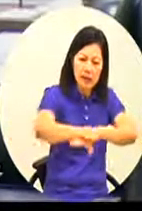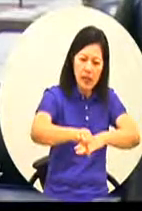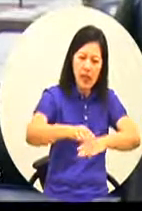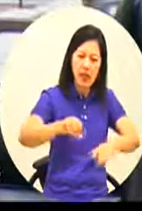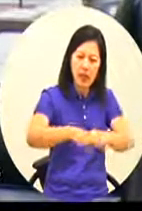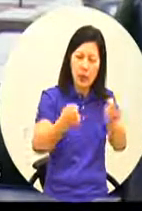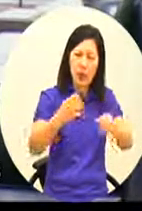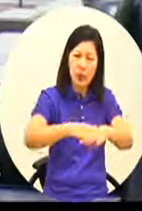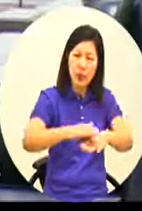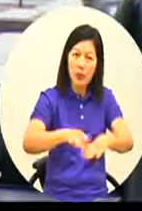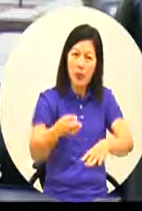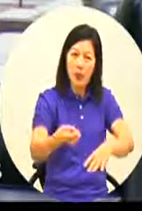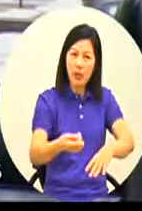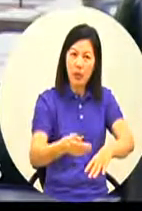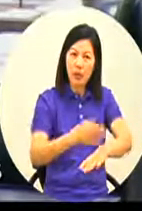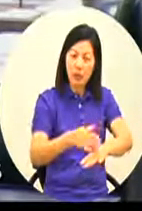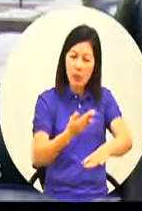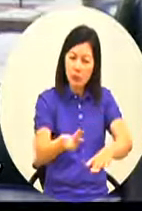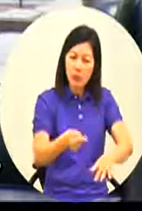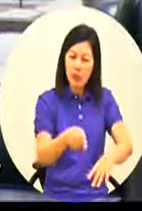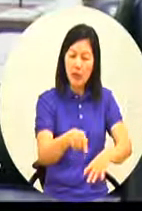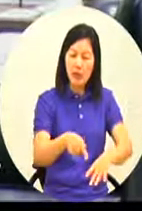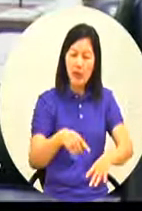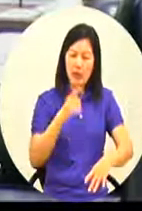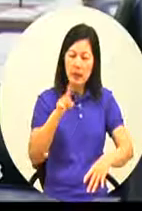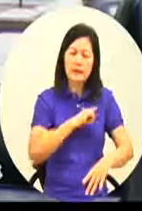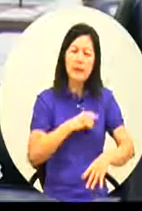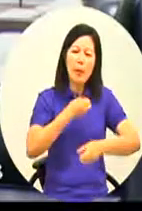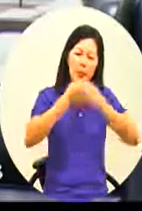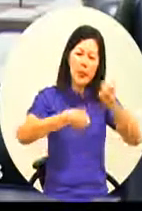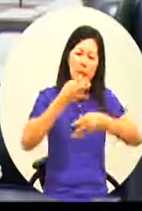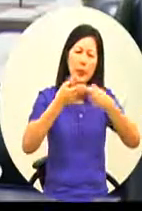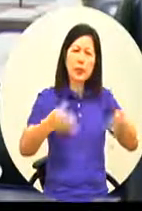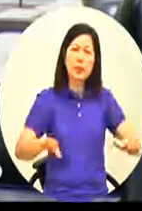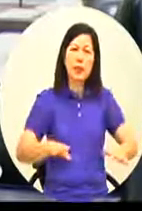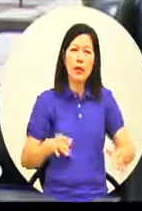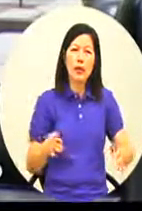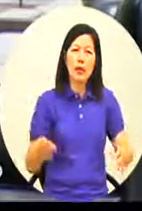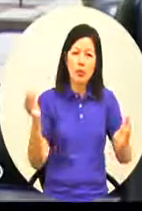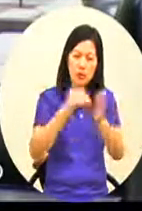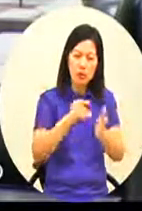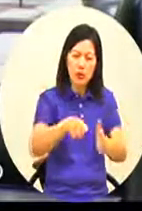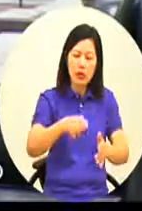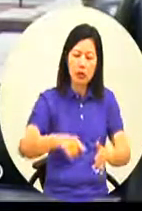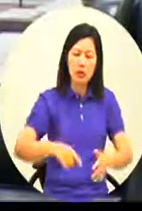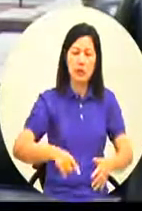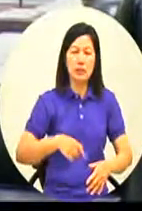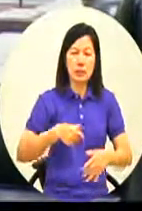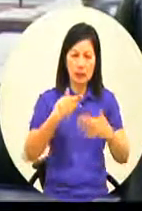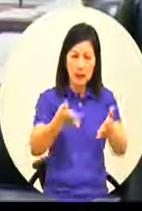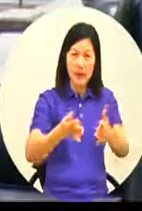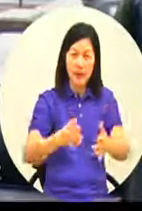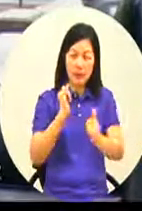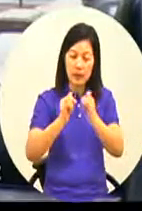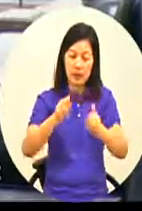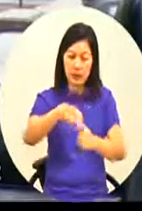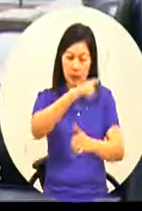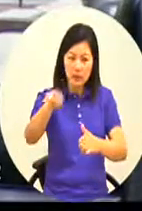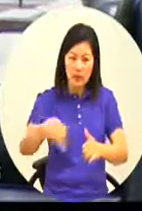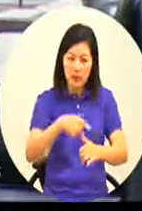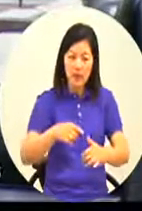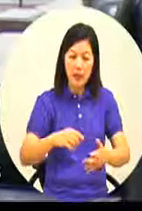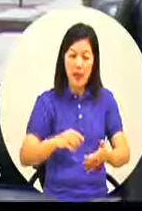态？但是说真的啦，你公路贼到最后，我们还是要看到到底你们呈现给市民的这一些用